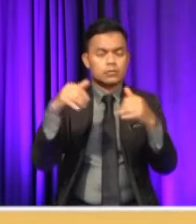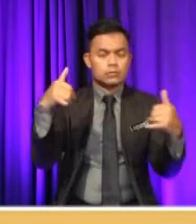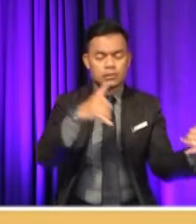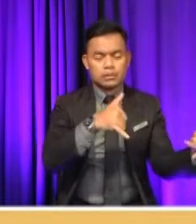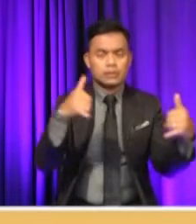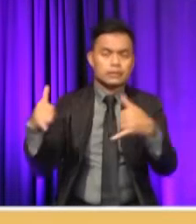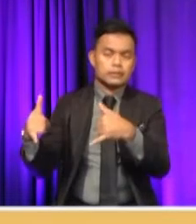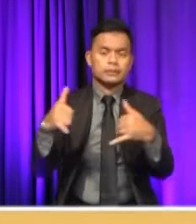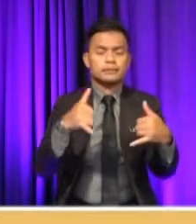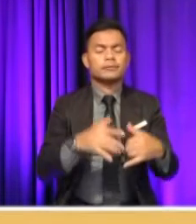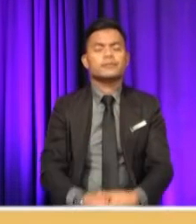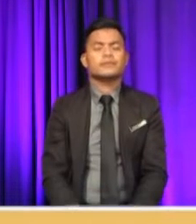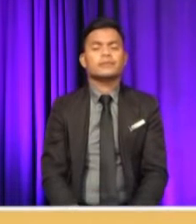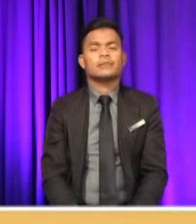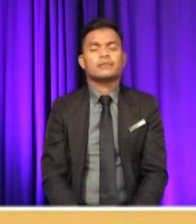tadi